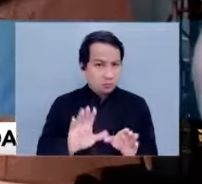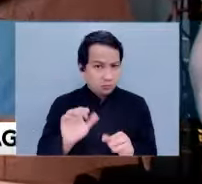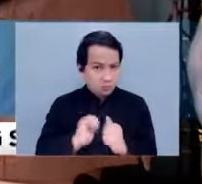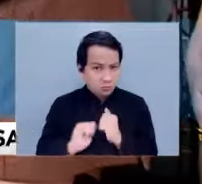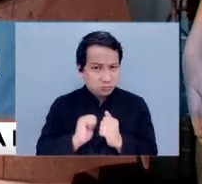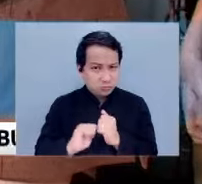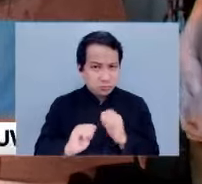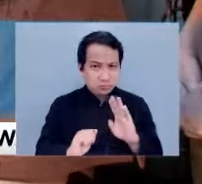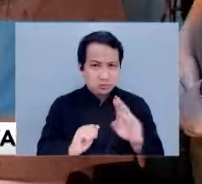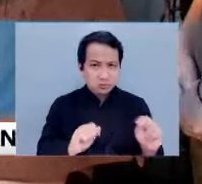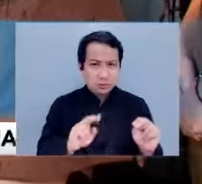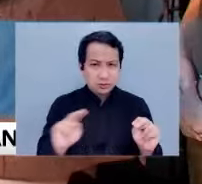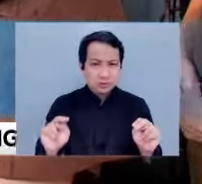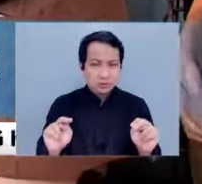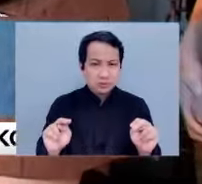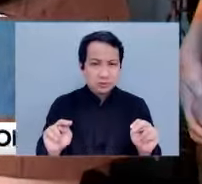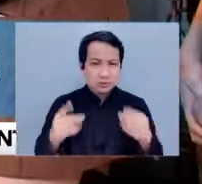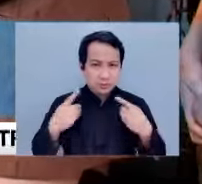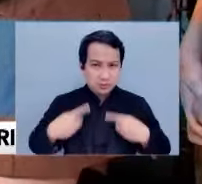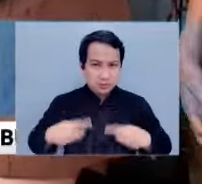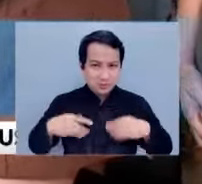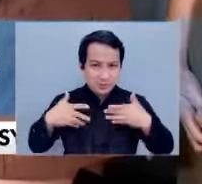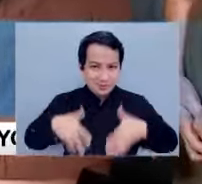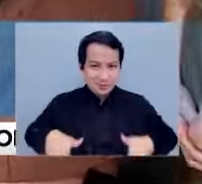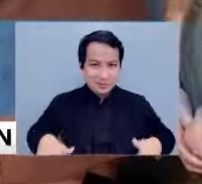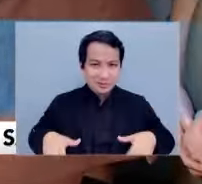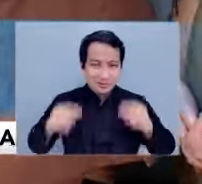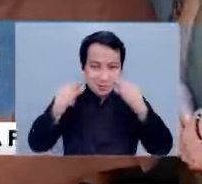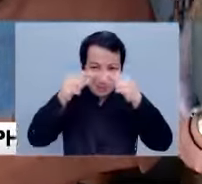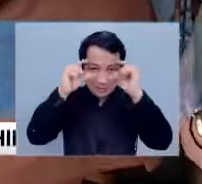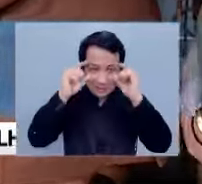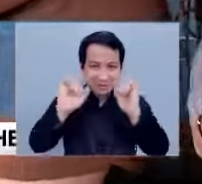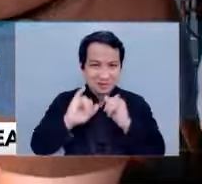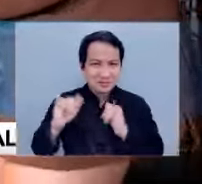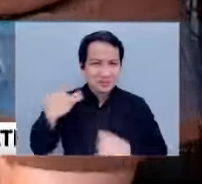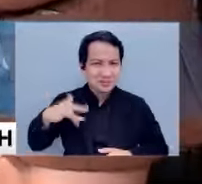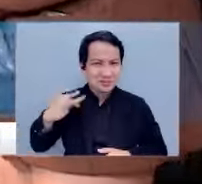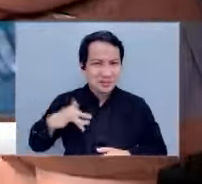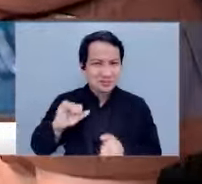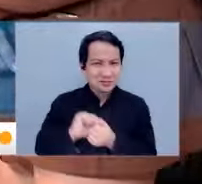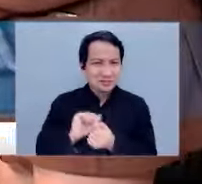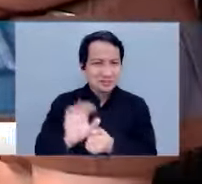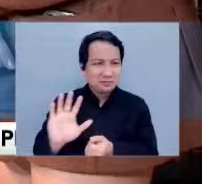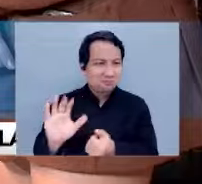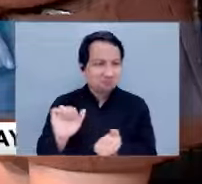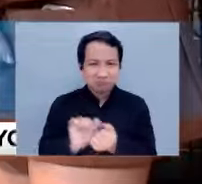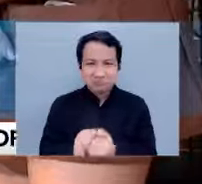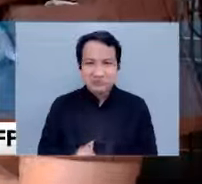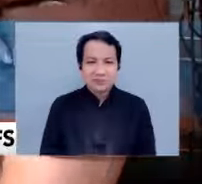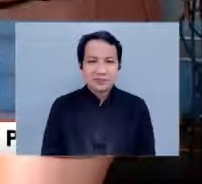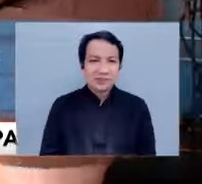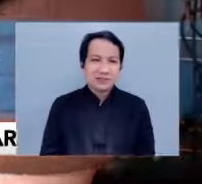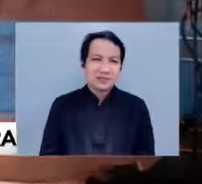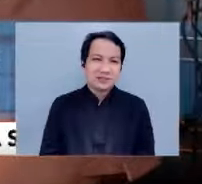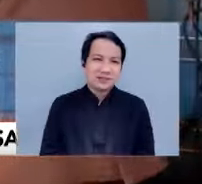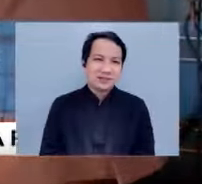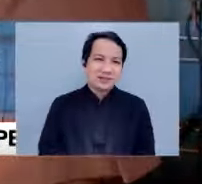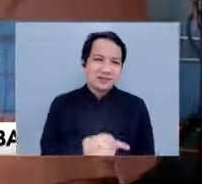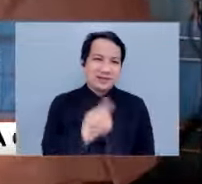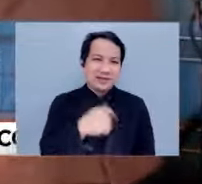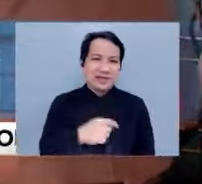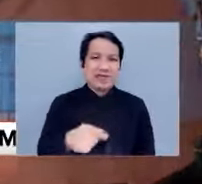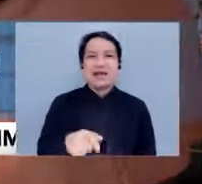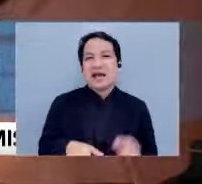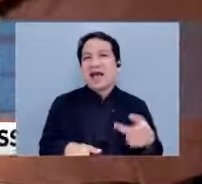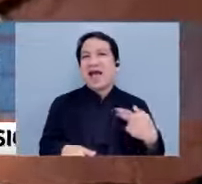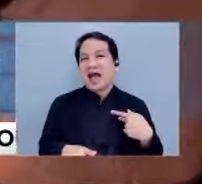magaling magbihis? Kasi, yung mga kasalamin na. Diba? Oo, may stylist ba yun? Let's go, Shira Luna. Gusto namin